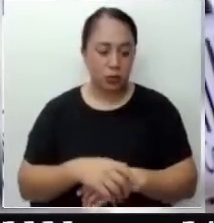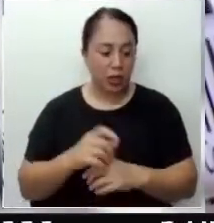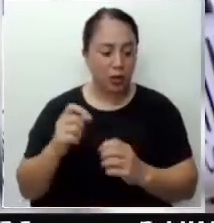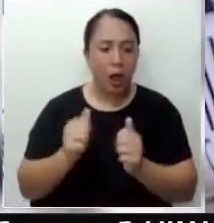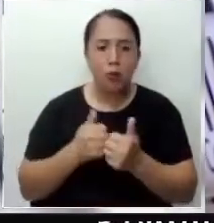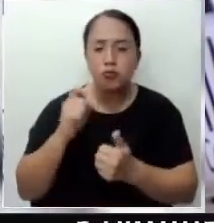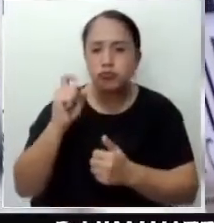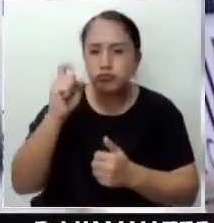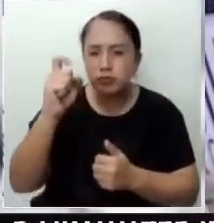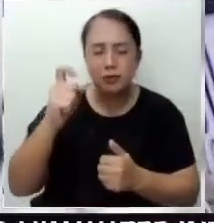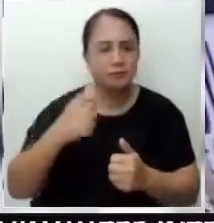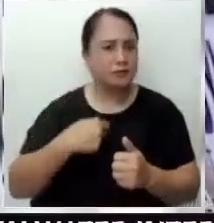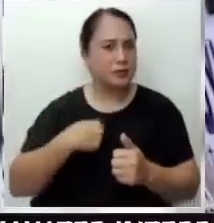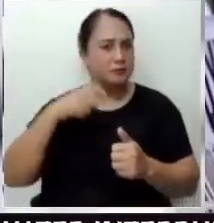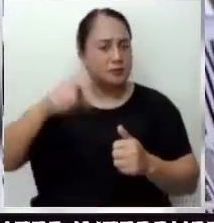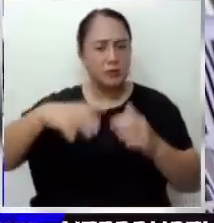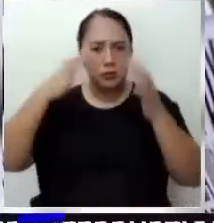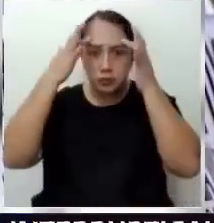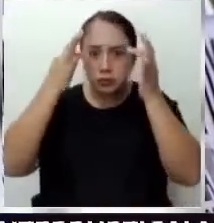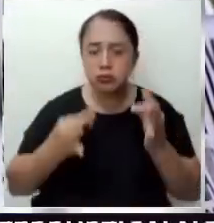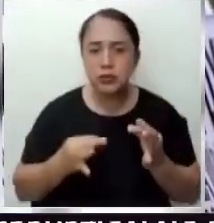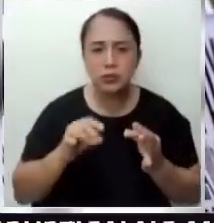decision? You can still do that, Mr. Chairman.